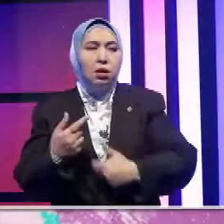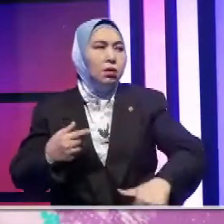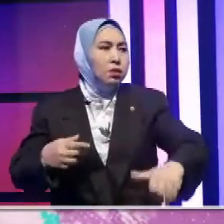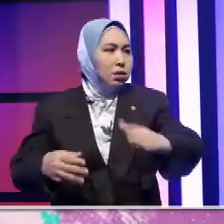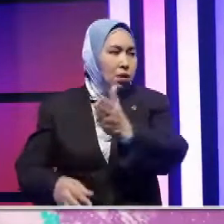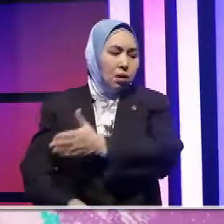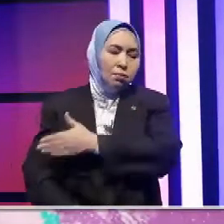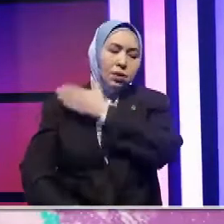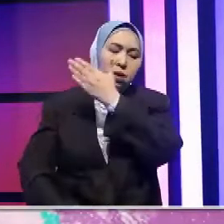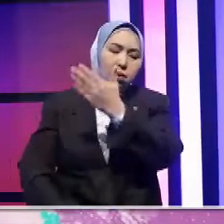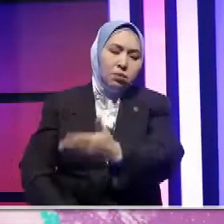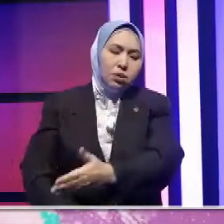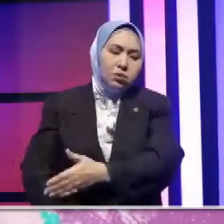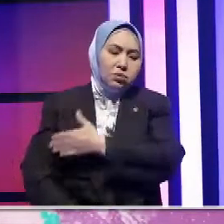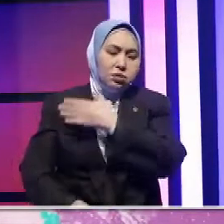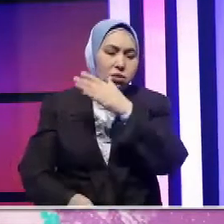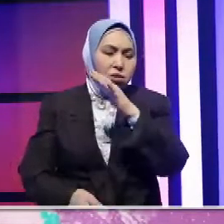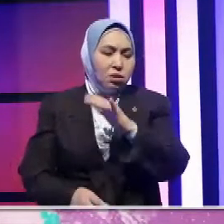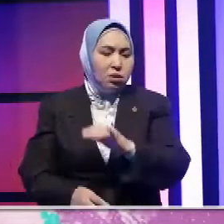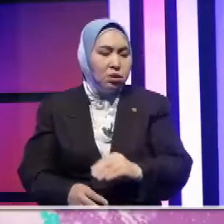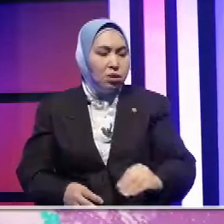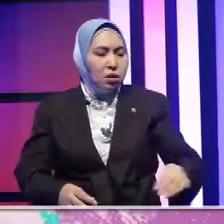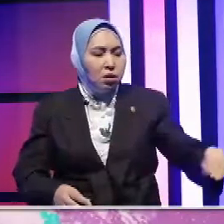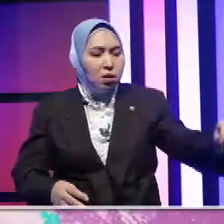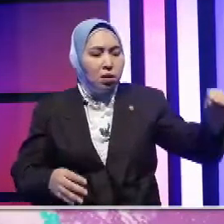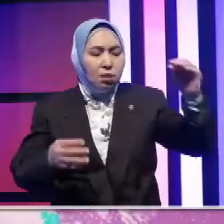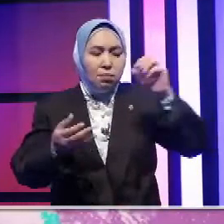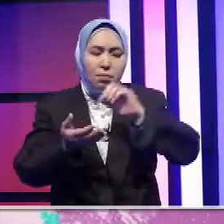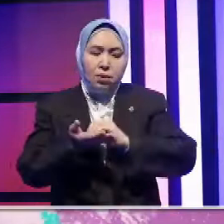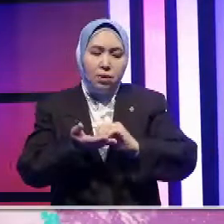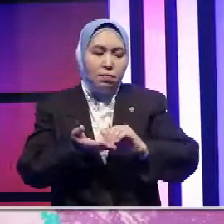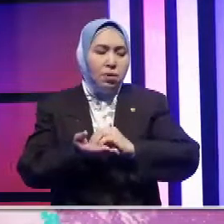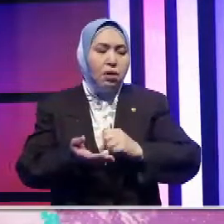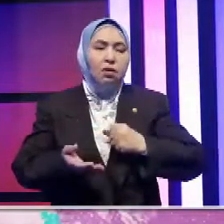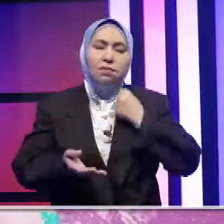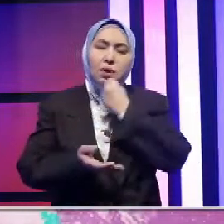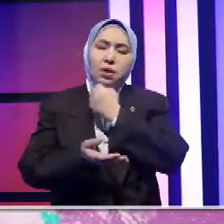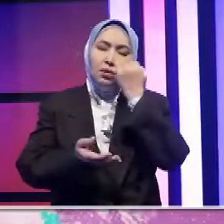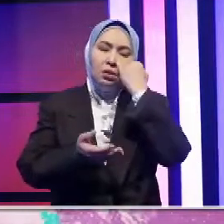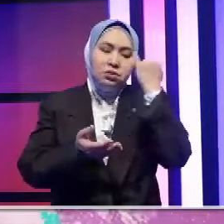عباده ويعفو عن